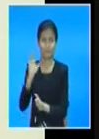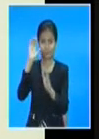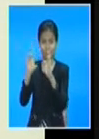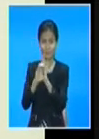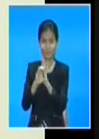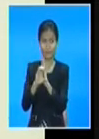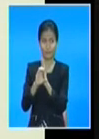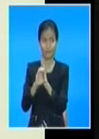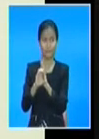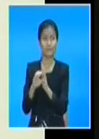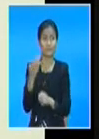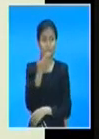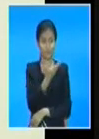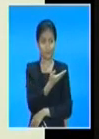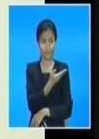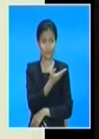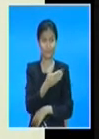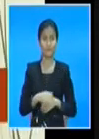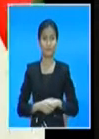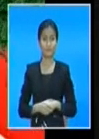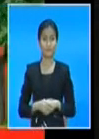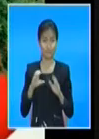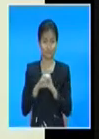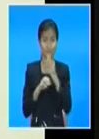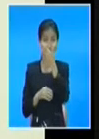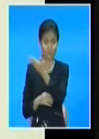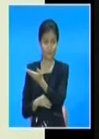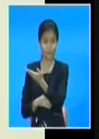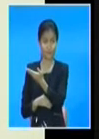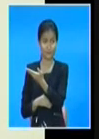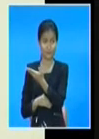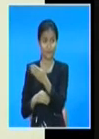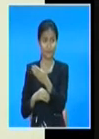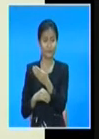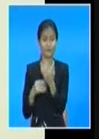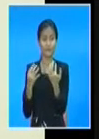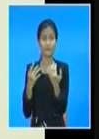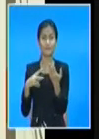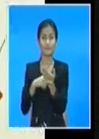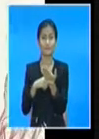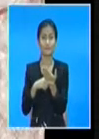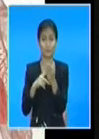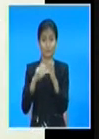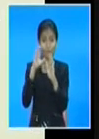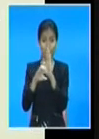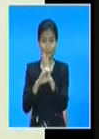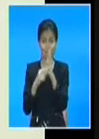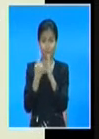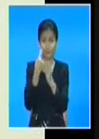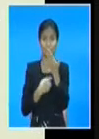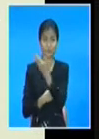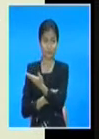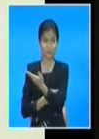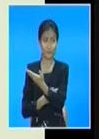ผมเนี่ยมีหลักคิดนี่คือรูปเดี๋ยวอย่าเพิ่งเอารูปนี้ก่อนฮะรูปแรกก่อนฮะนี่ครับ